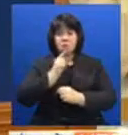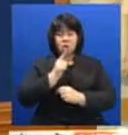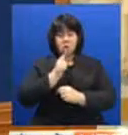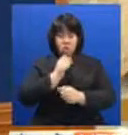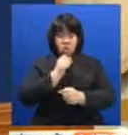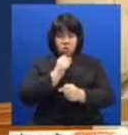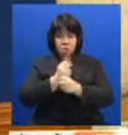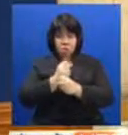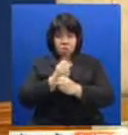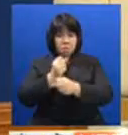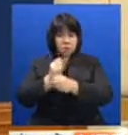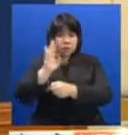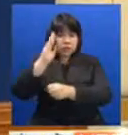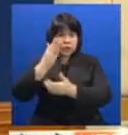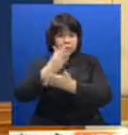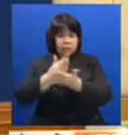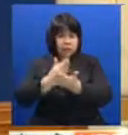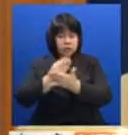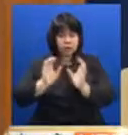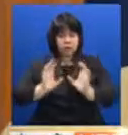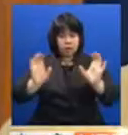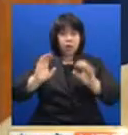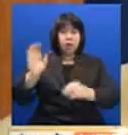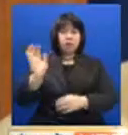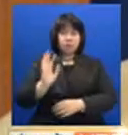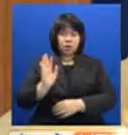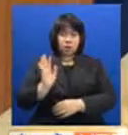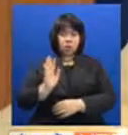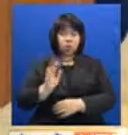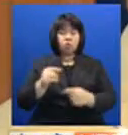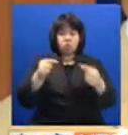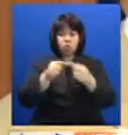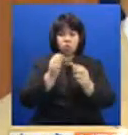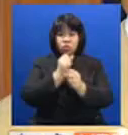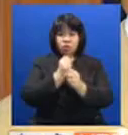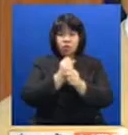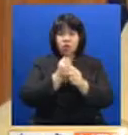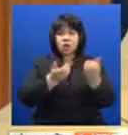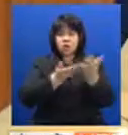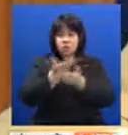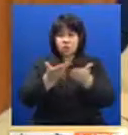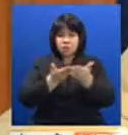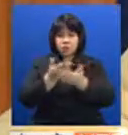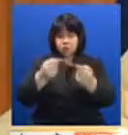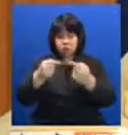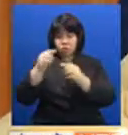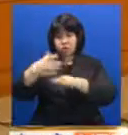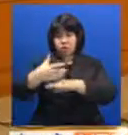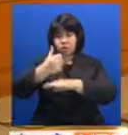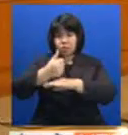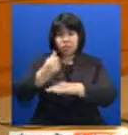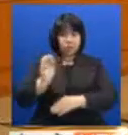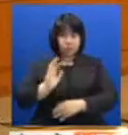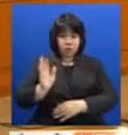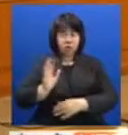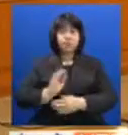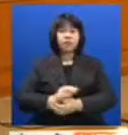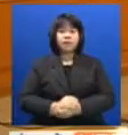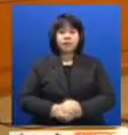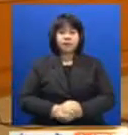งในรธวิษาษกิจและไม่จำเป็นที่จะตองเป็ที่ปรึกษาของผู้ดำรงตำแหน่งทางการเมืองด้วย